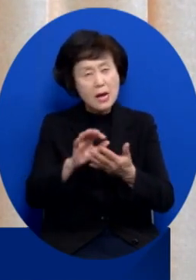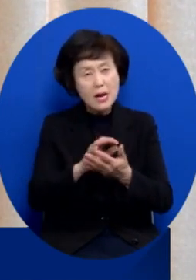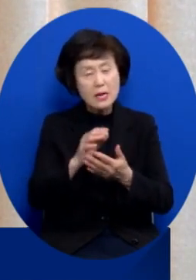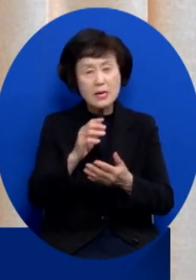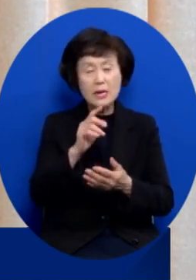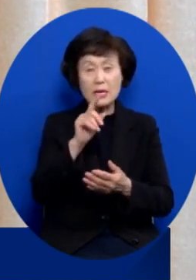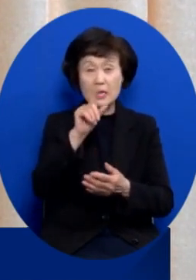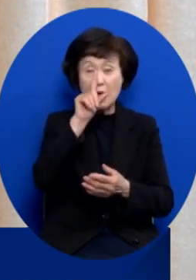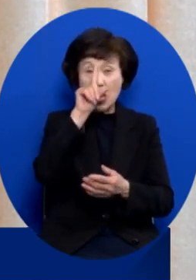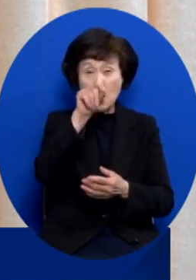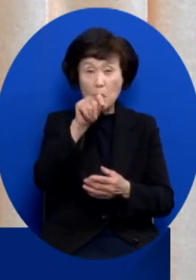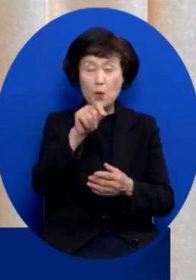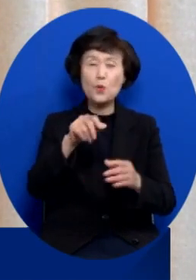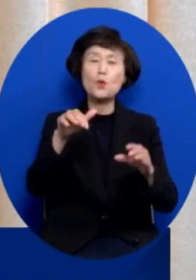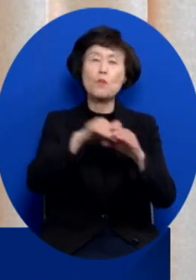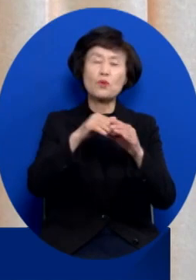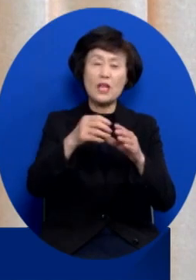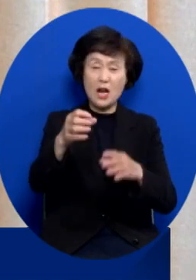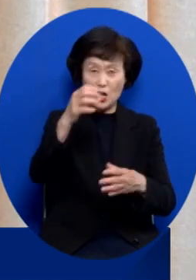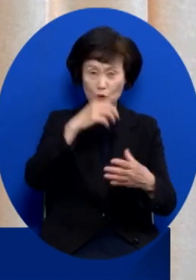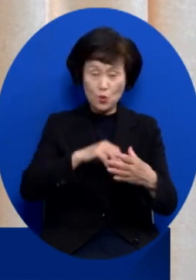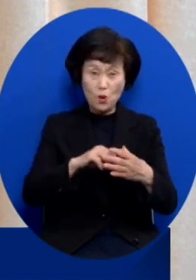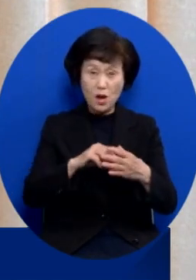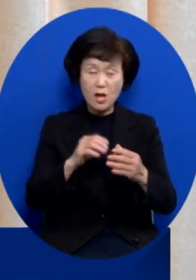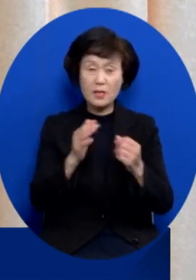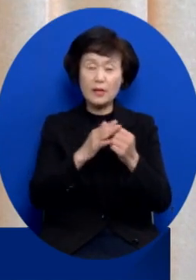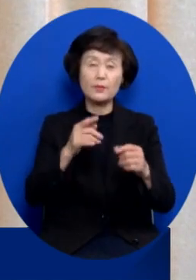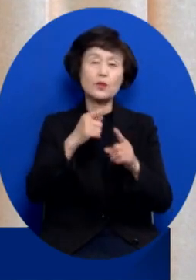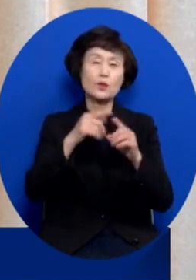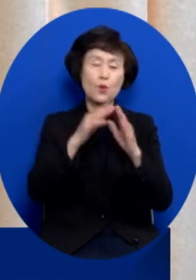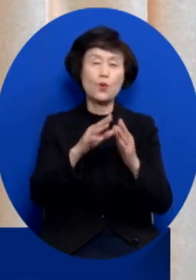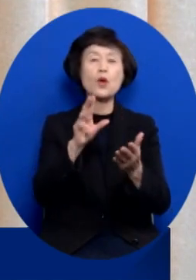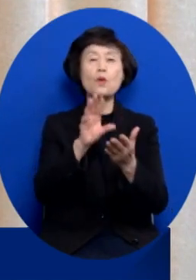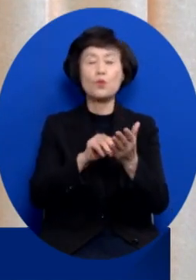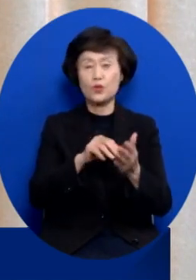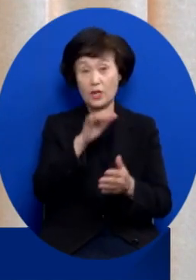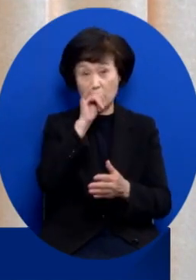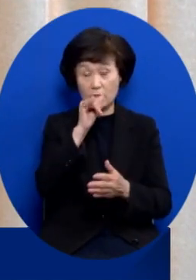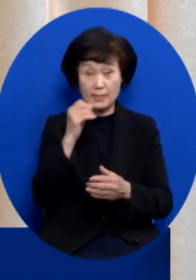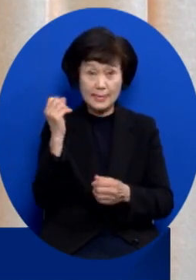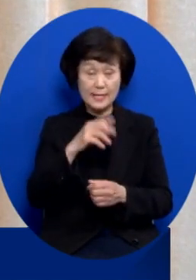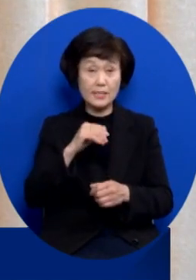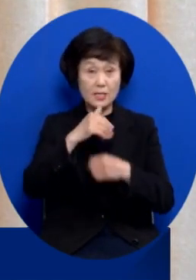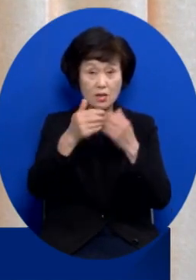보니까 교회까지 문제가 발생했다. 다시 성경으로 돌아가고